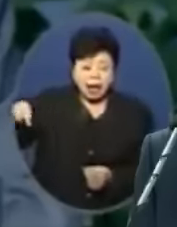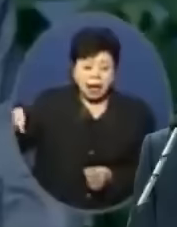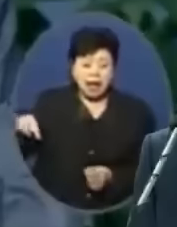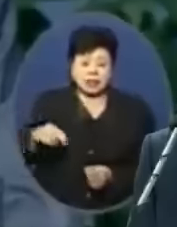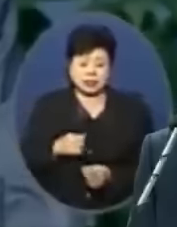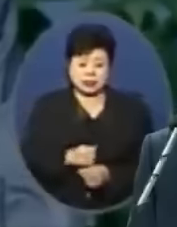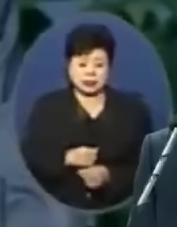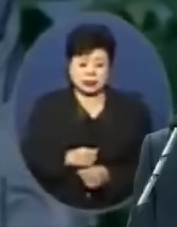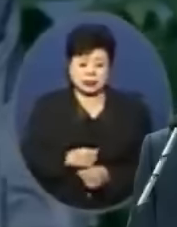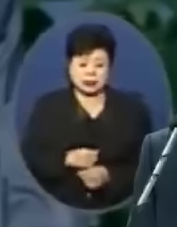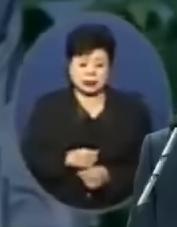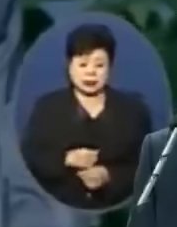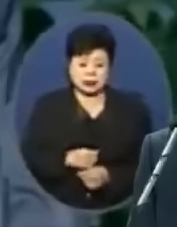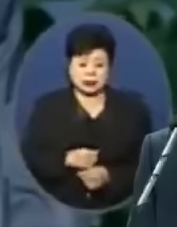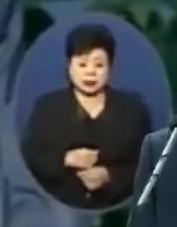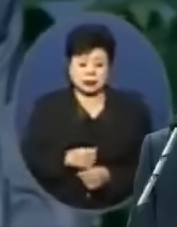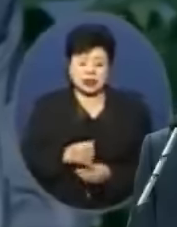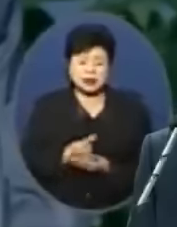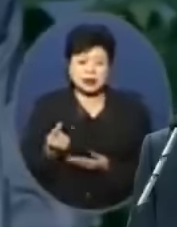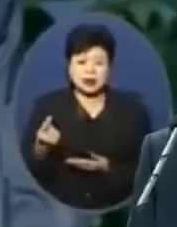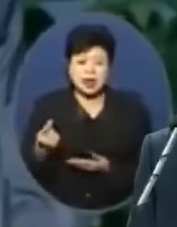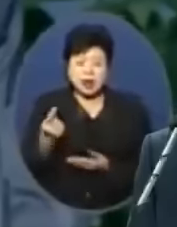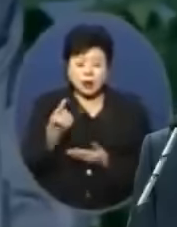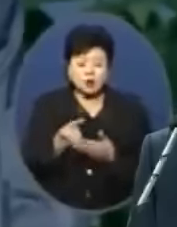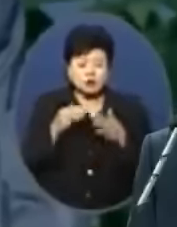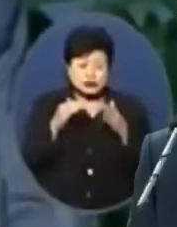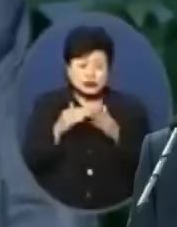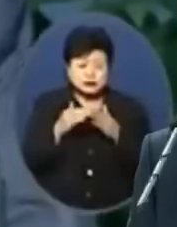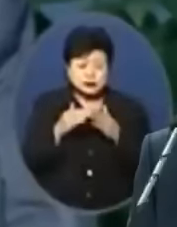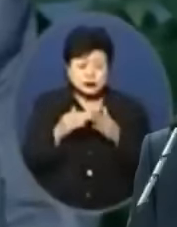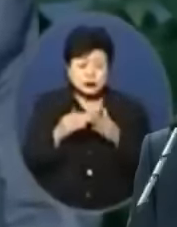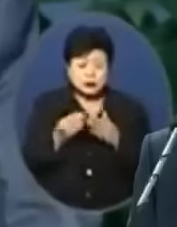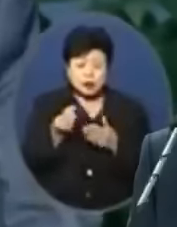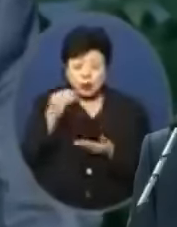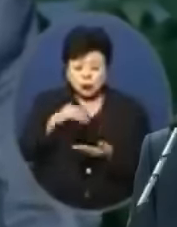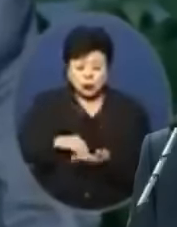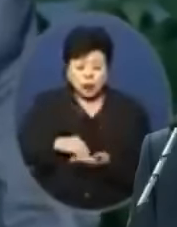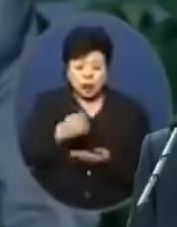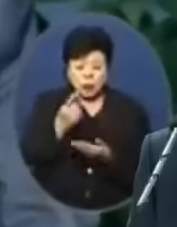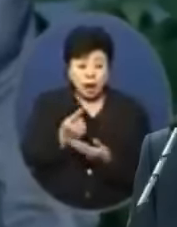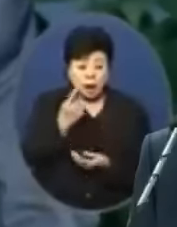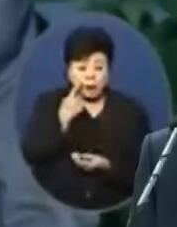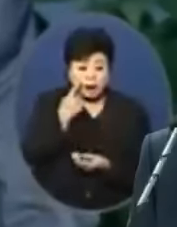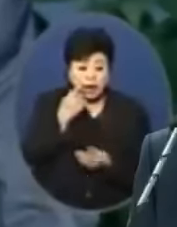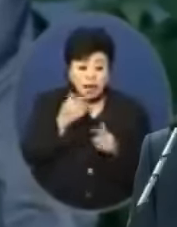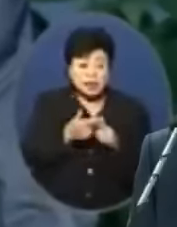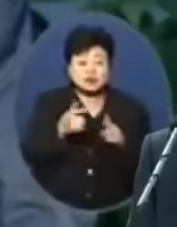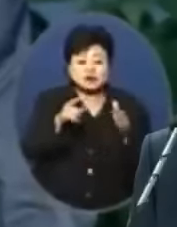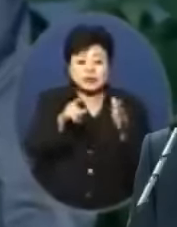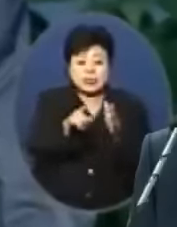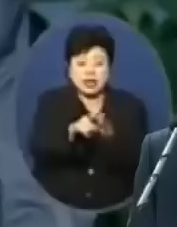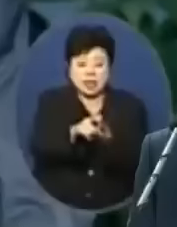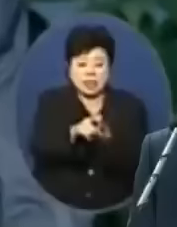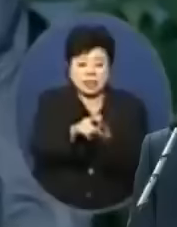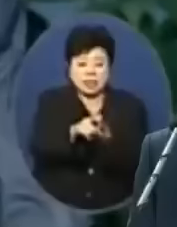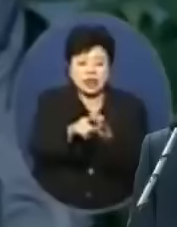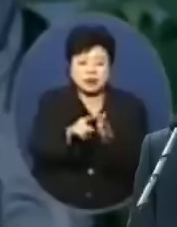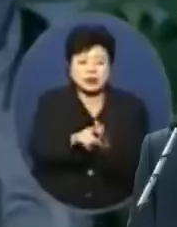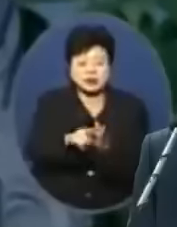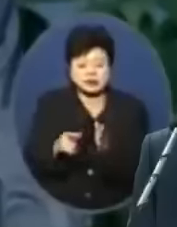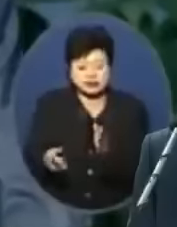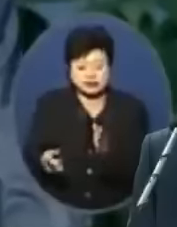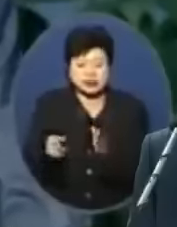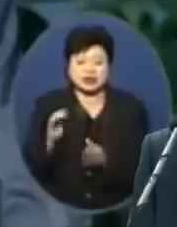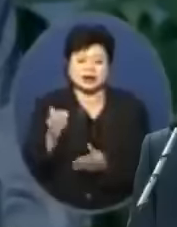괴로워하다가 자기가 쫓겨나온 그 사람에게 찾아가 보니까 예수를 믿다가 믿음이